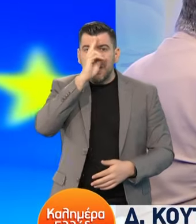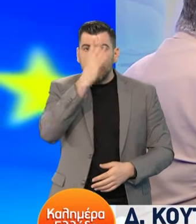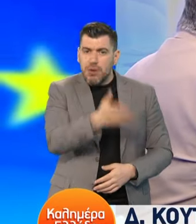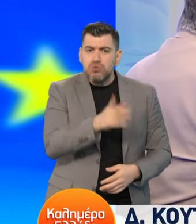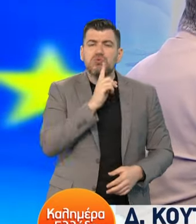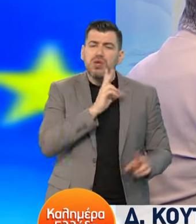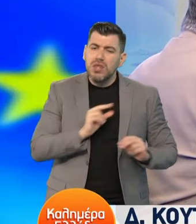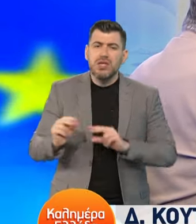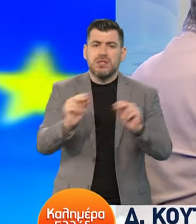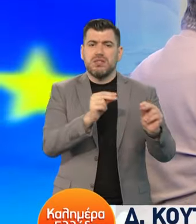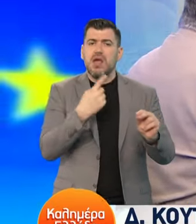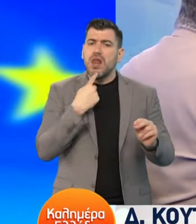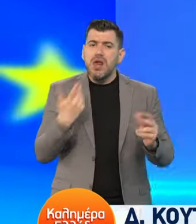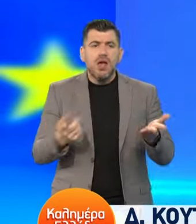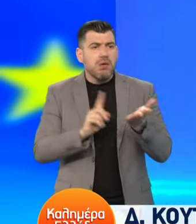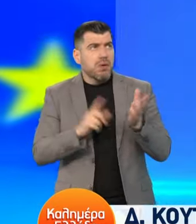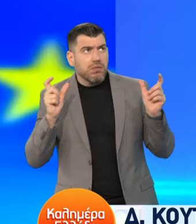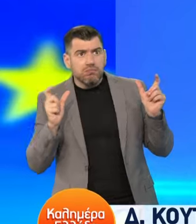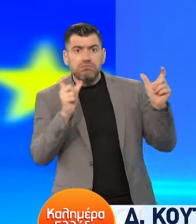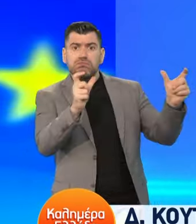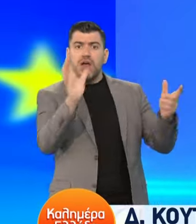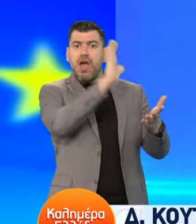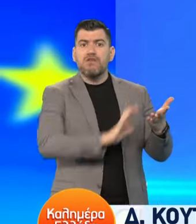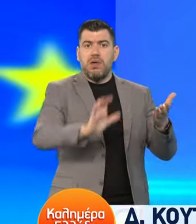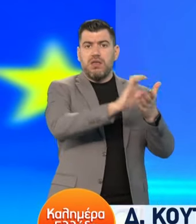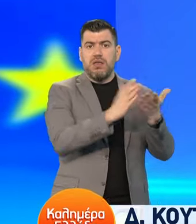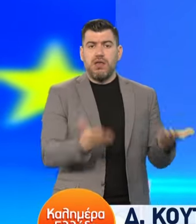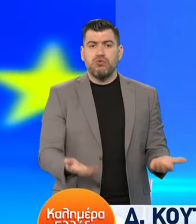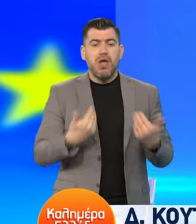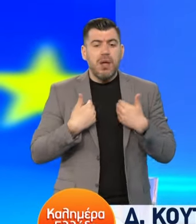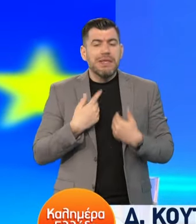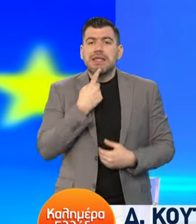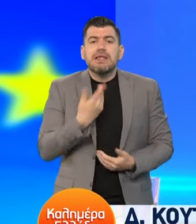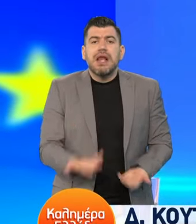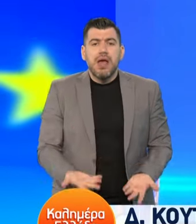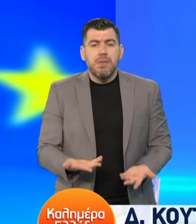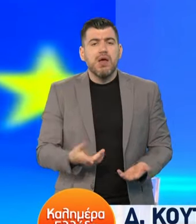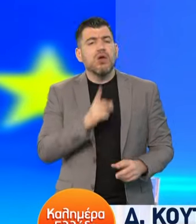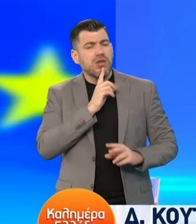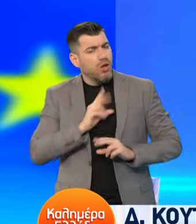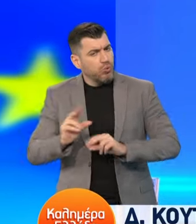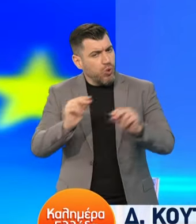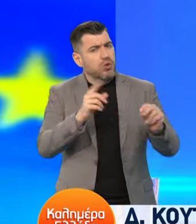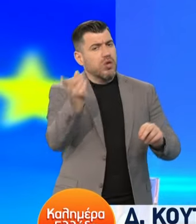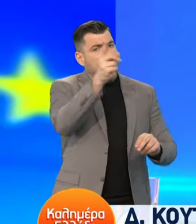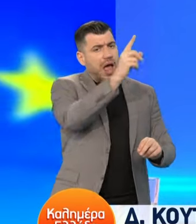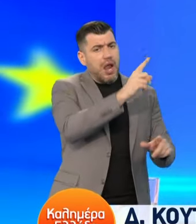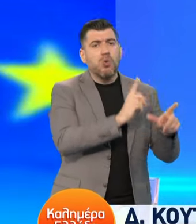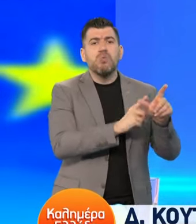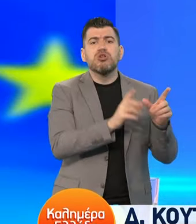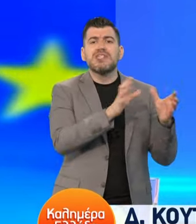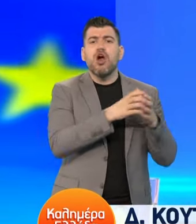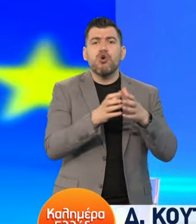ότι πρέπει να αλλάξουμε τους σχετισμούς. Άρα εμείς λέμε, μαζί με άλλα κομμουνιστικά εργατικά κόμματα που συνεργαζόμαστε με